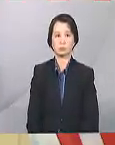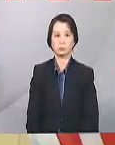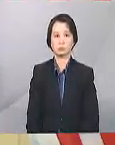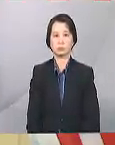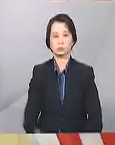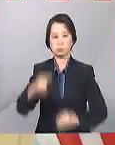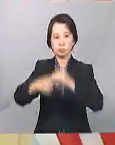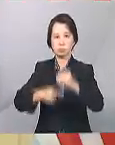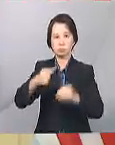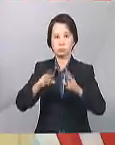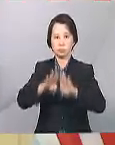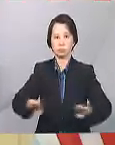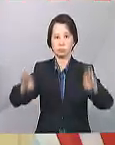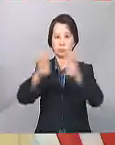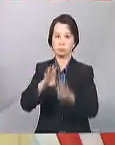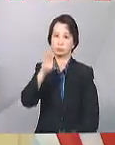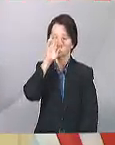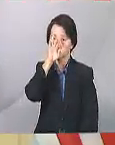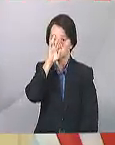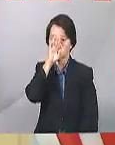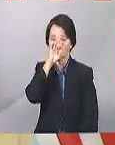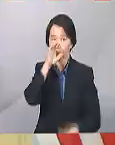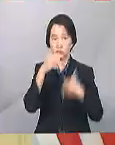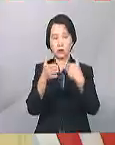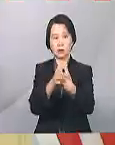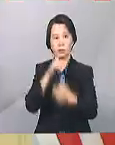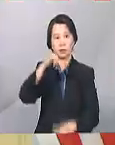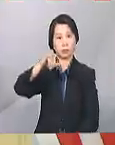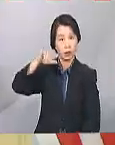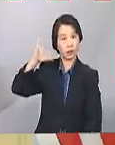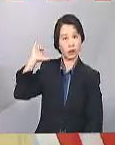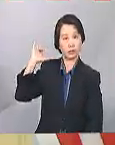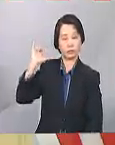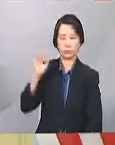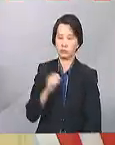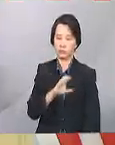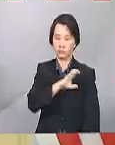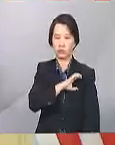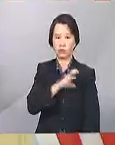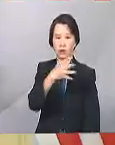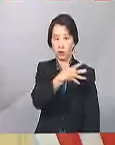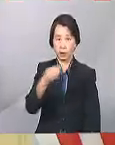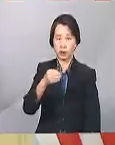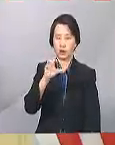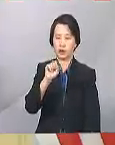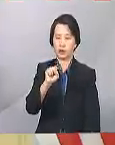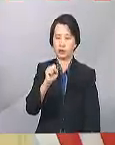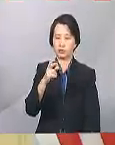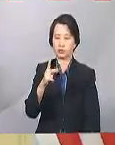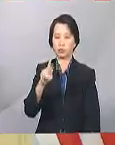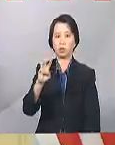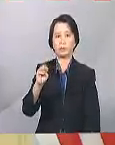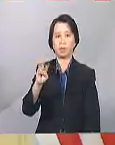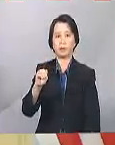Mengenai berita palsu, sehingga semalam PDRM dan SKMM telah membuka